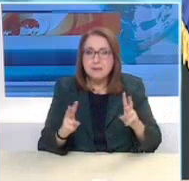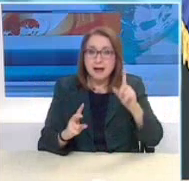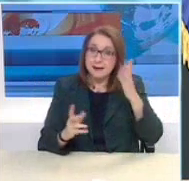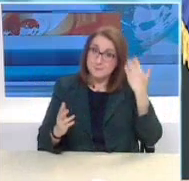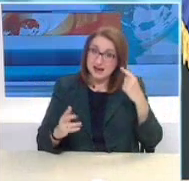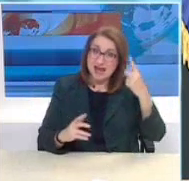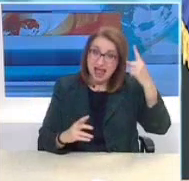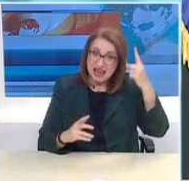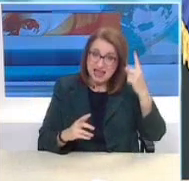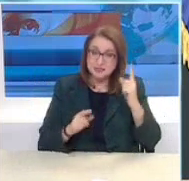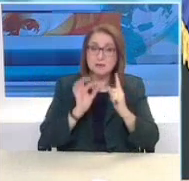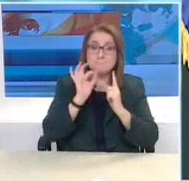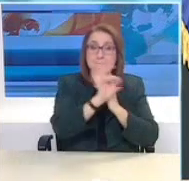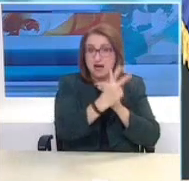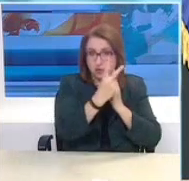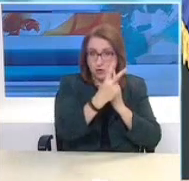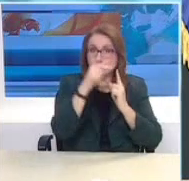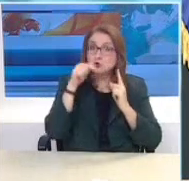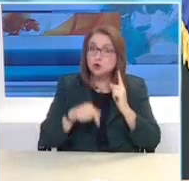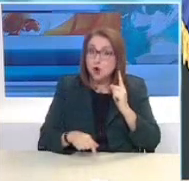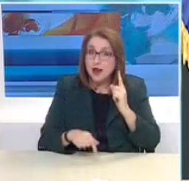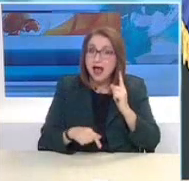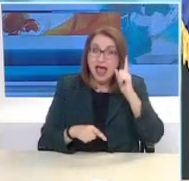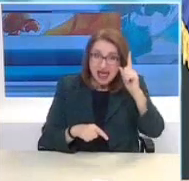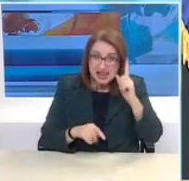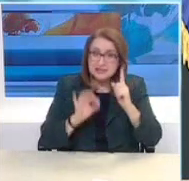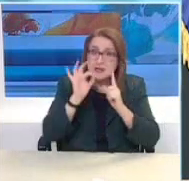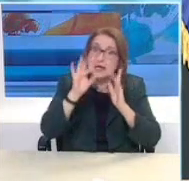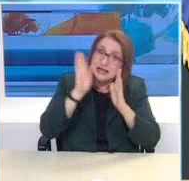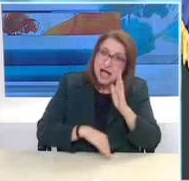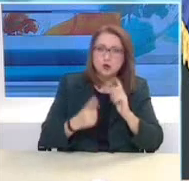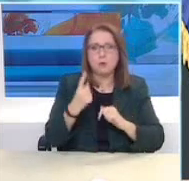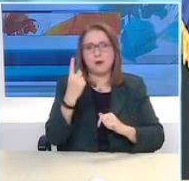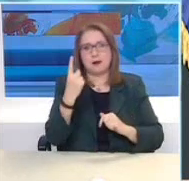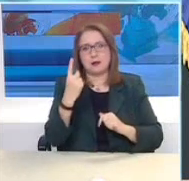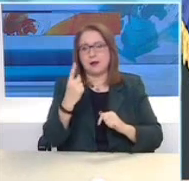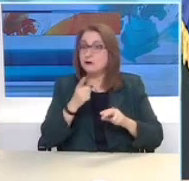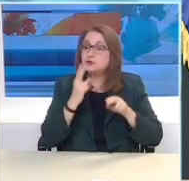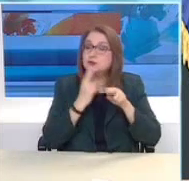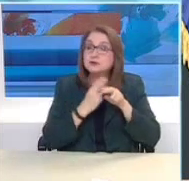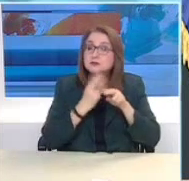στη διατήρηση αυτών των μεγεθών. Δεν μπορούμε να κάνουμε κάποια πρόβλεψη.